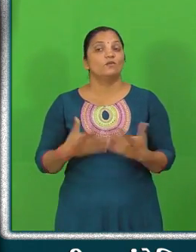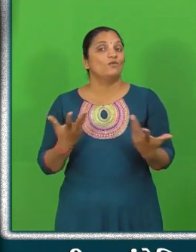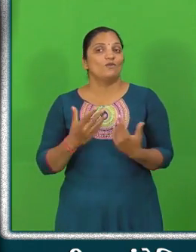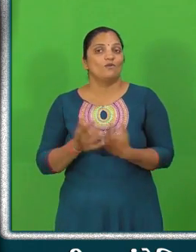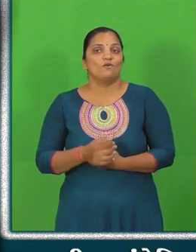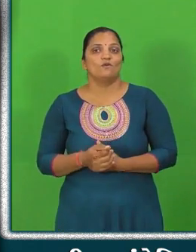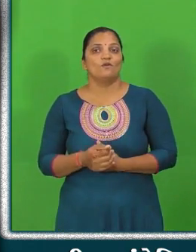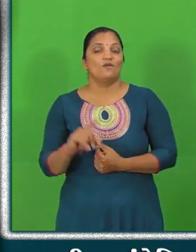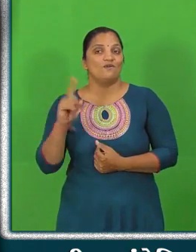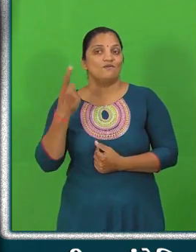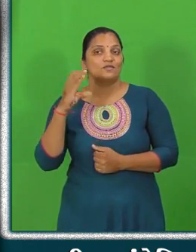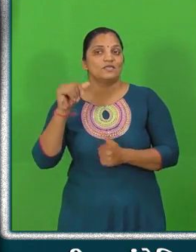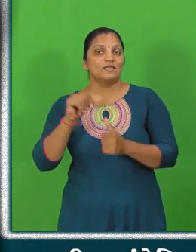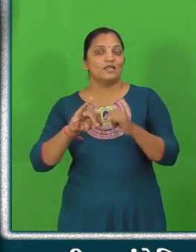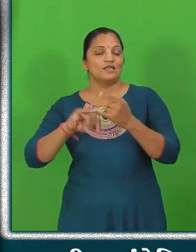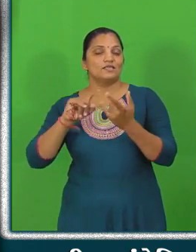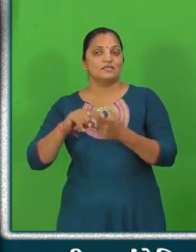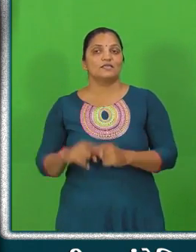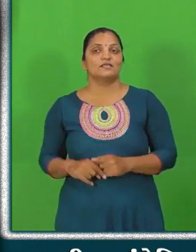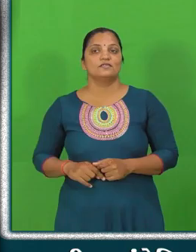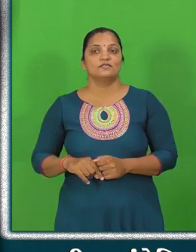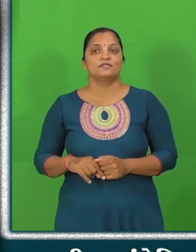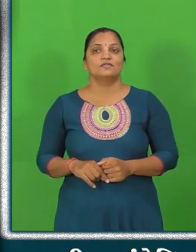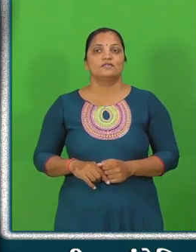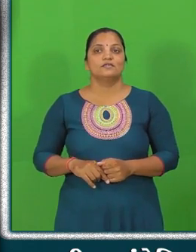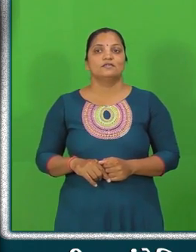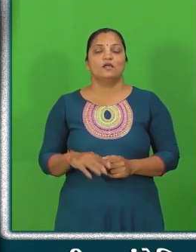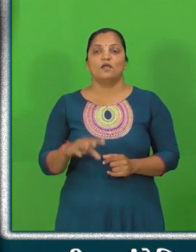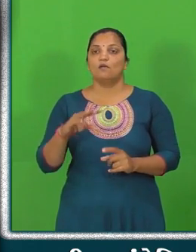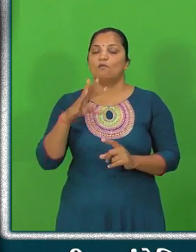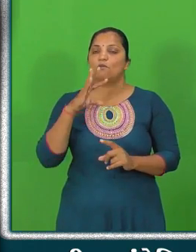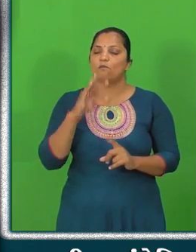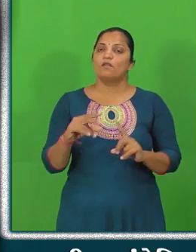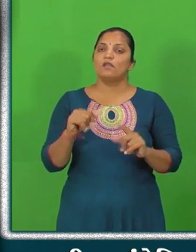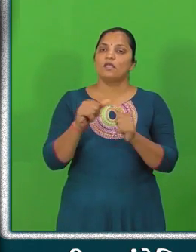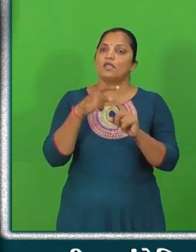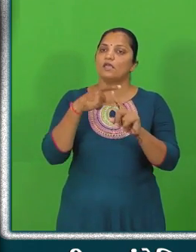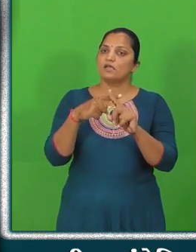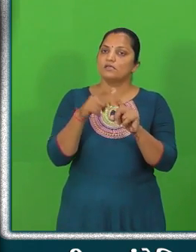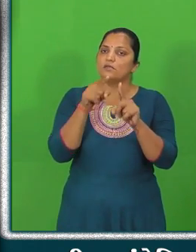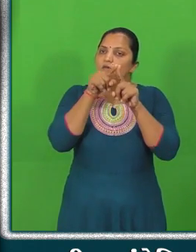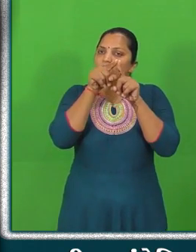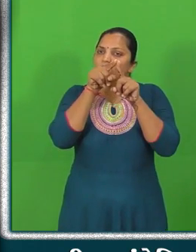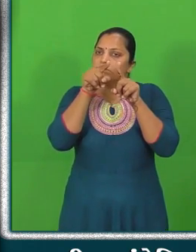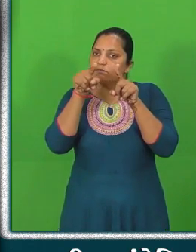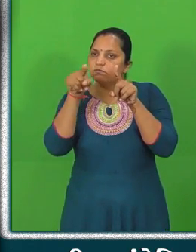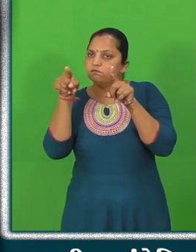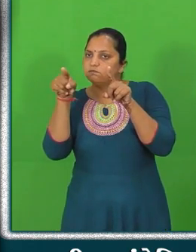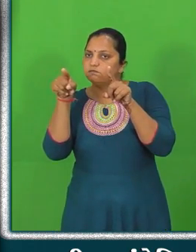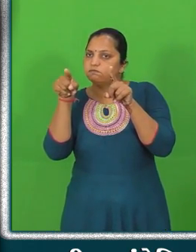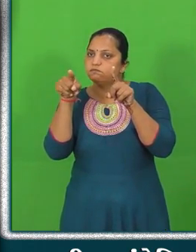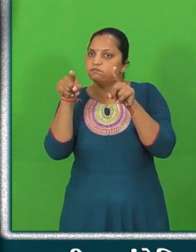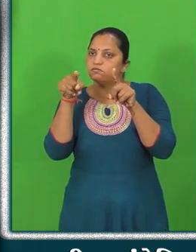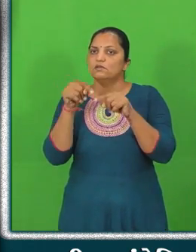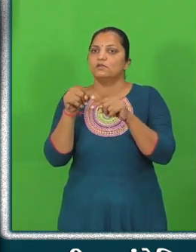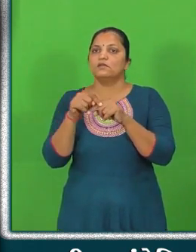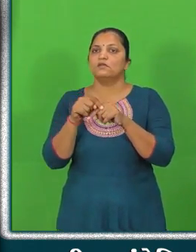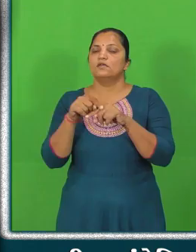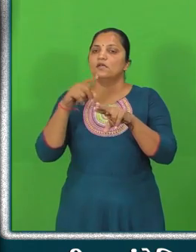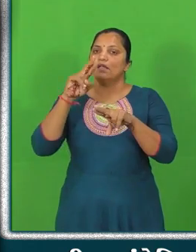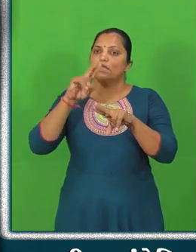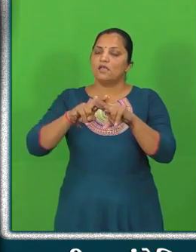તો પહેલો કેસ આપણો કેવો છે, મુખ્ય અક્ષને સમાંતર કિરણ જે